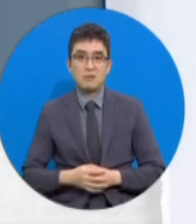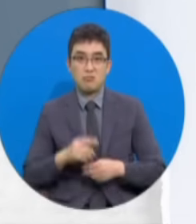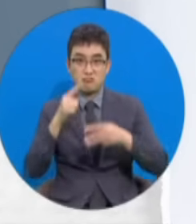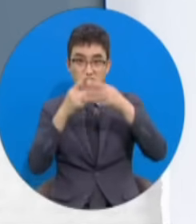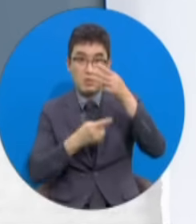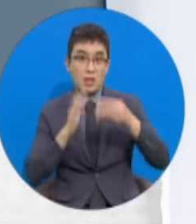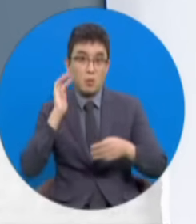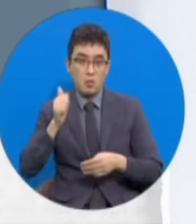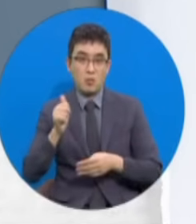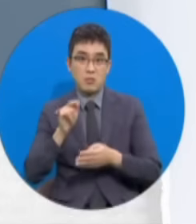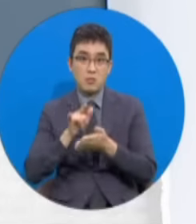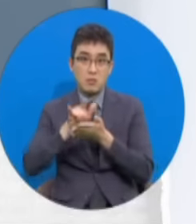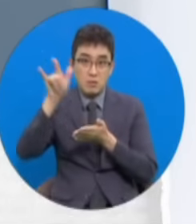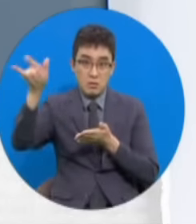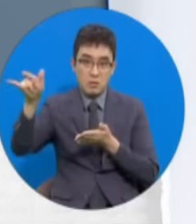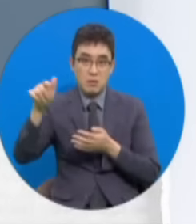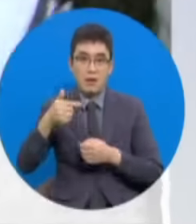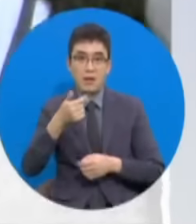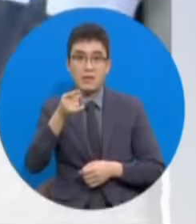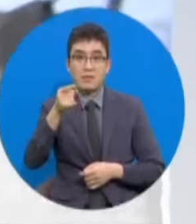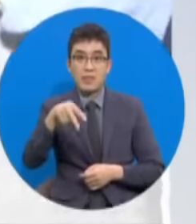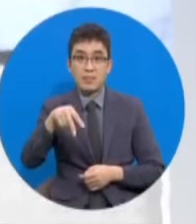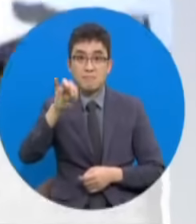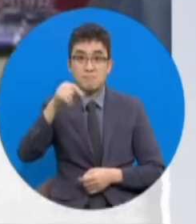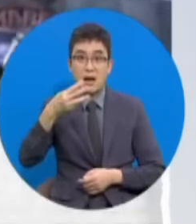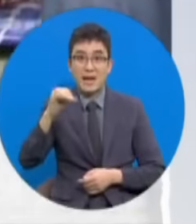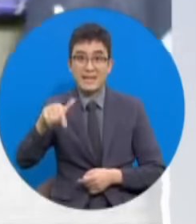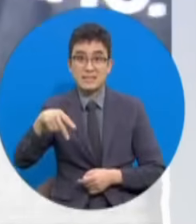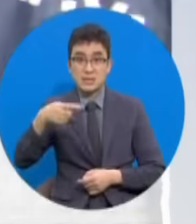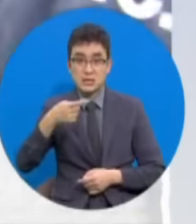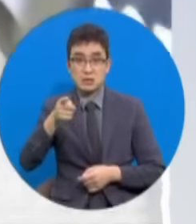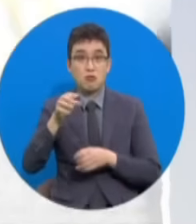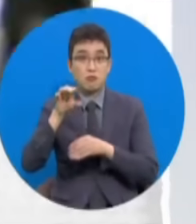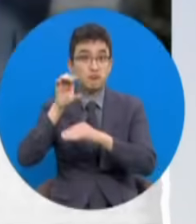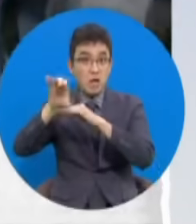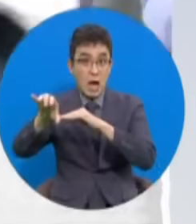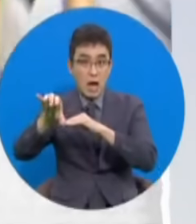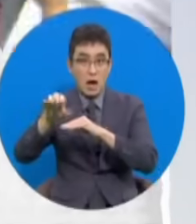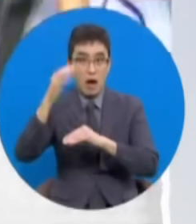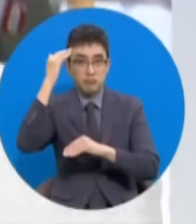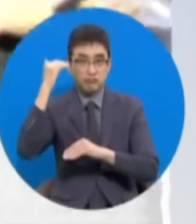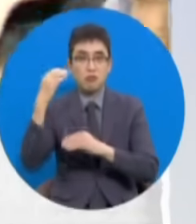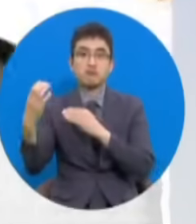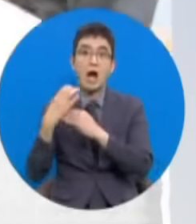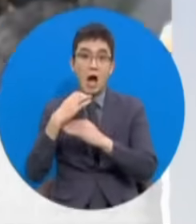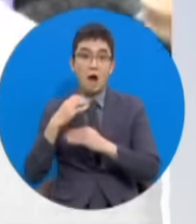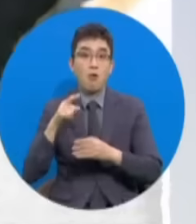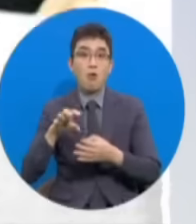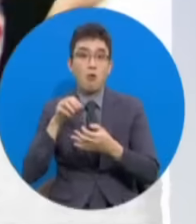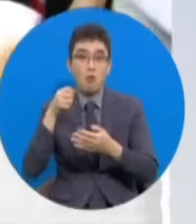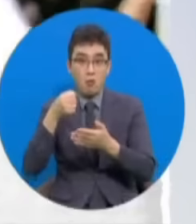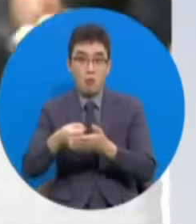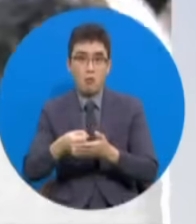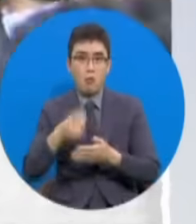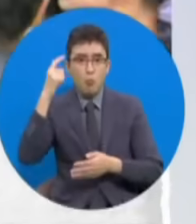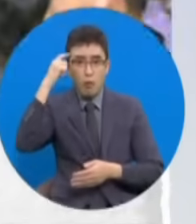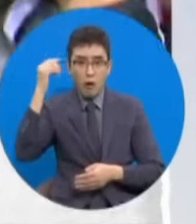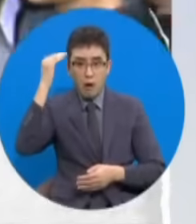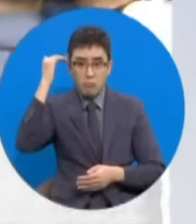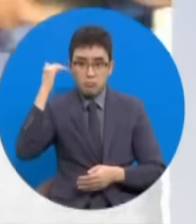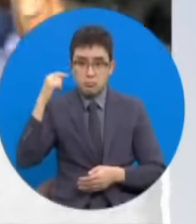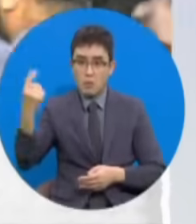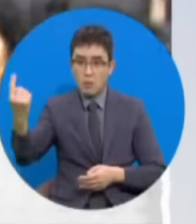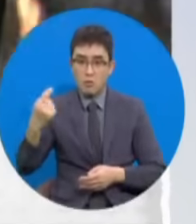과정에서 넷플릭스에 대한 투자, 그 넷플릭스가 대한민국에 수천억 투자를 하겠다고 결정하니까 아니 대한민국에 넷플릭스에